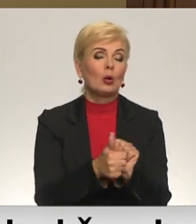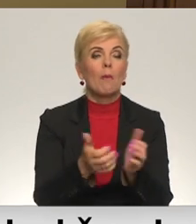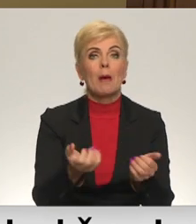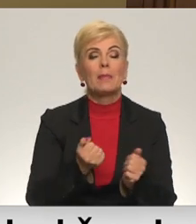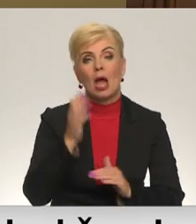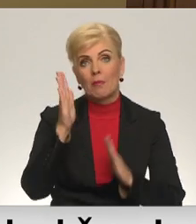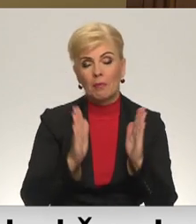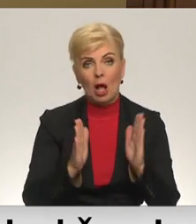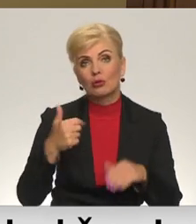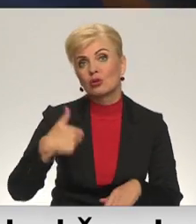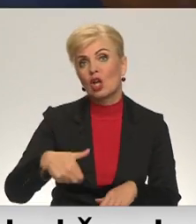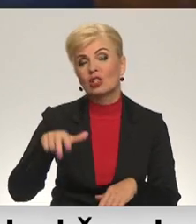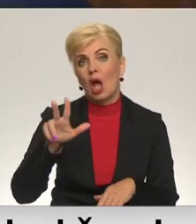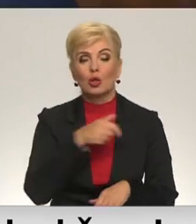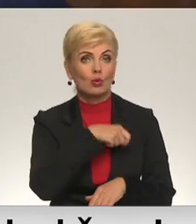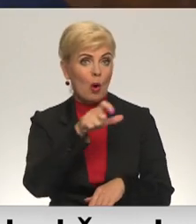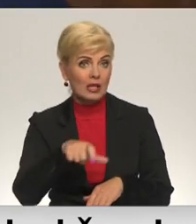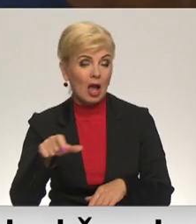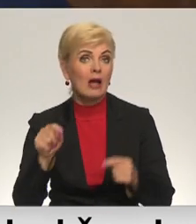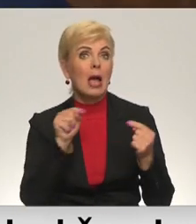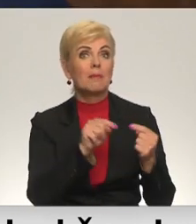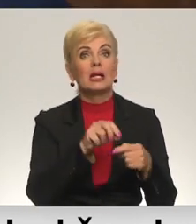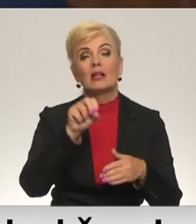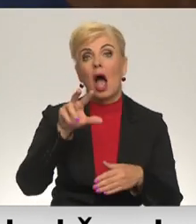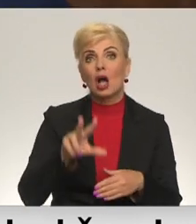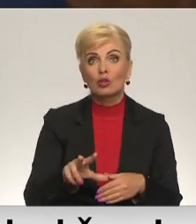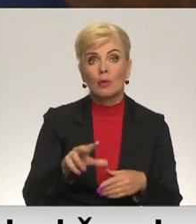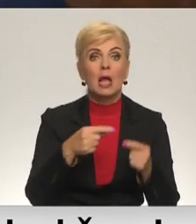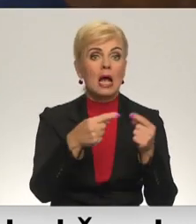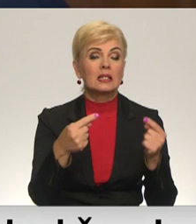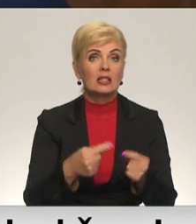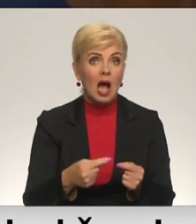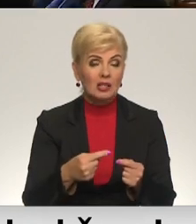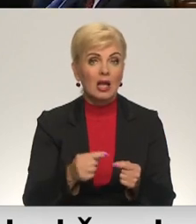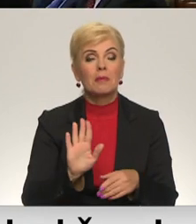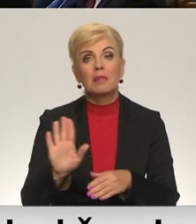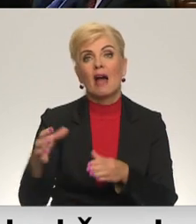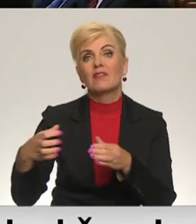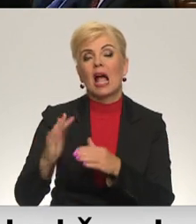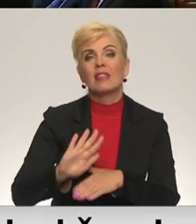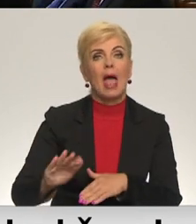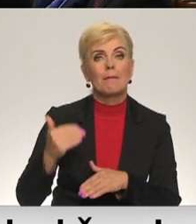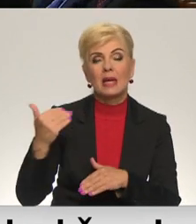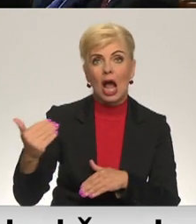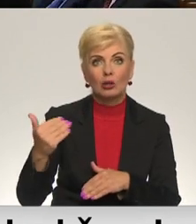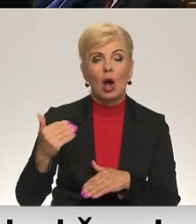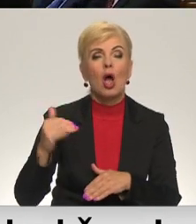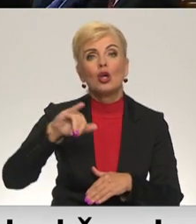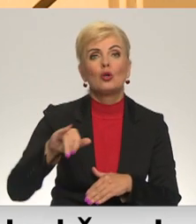pieņemšanu balsoja 68 deputāti, bet pret bija 18 Saskaņas un pie frakcijām nepiedarošās Jolija